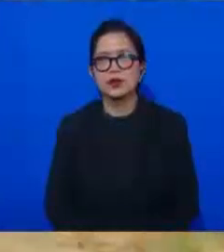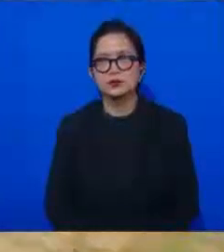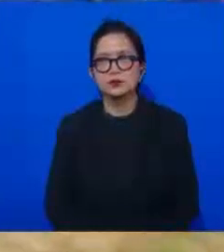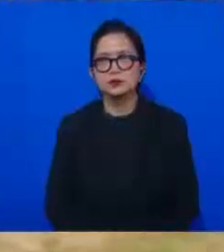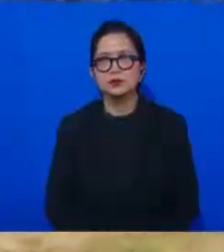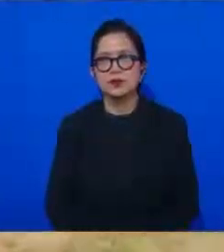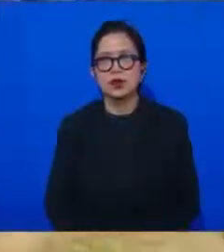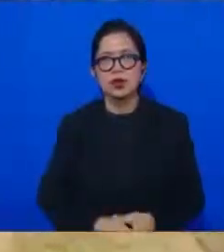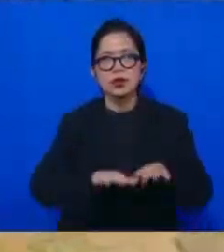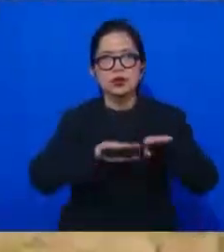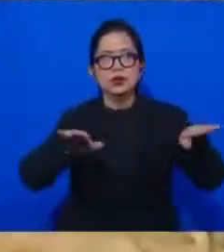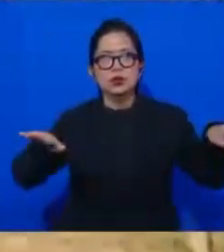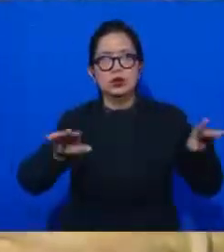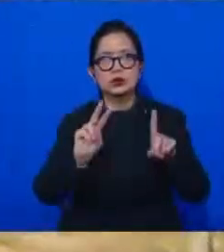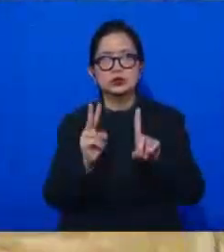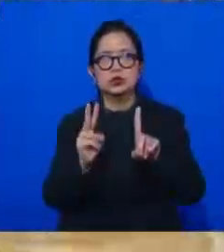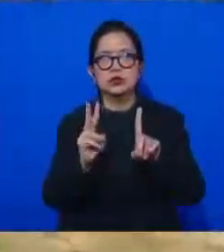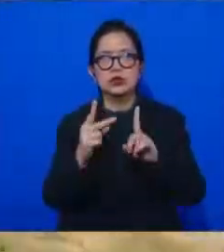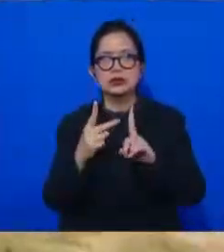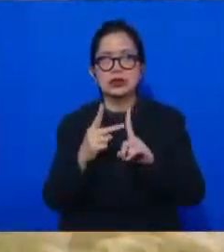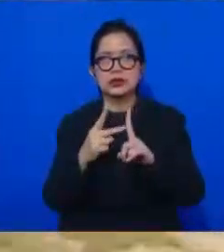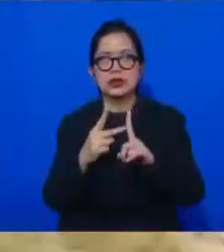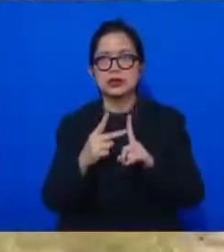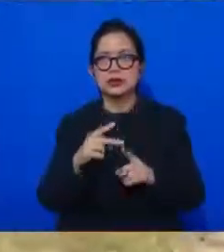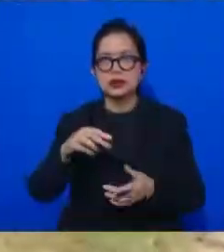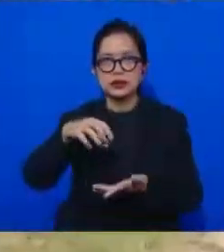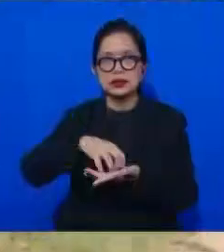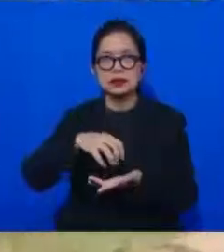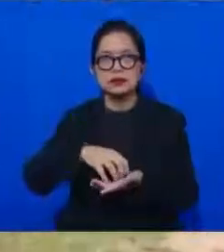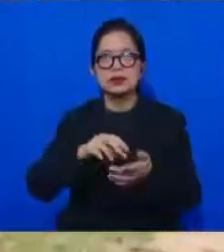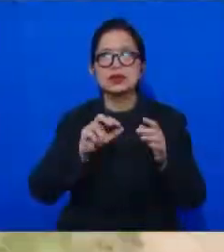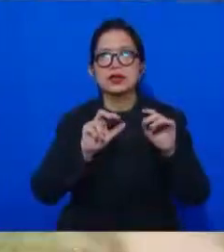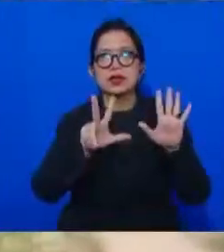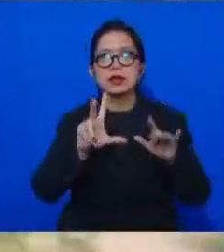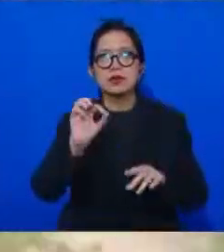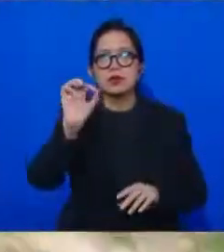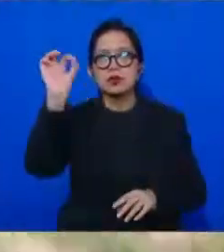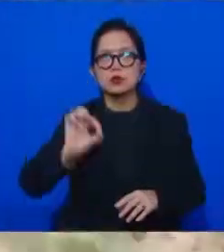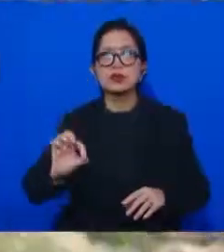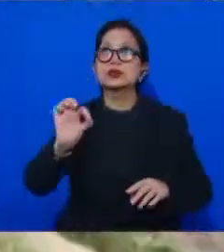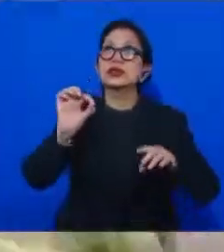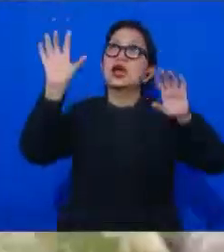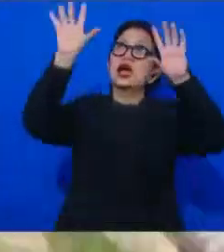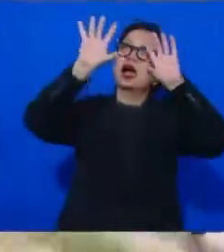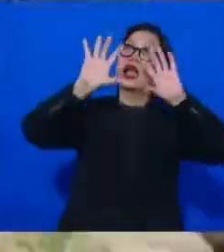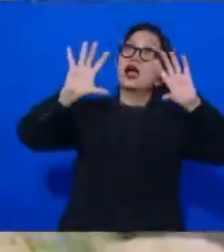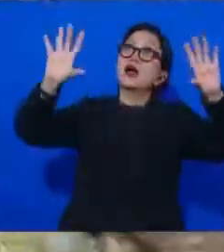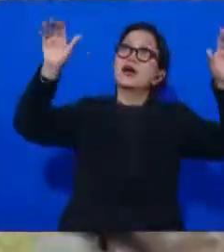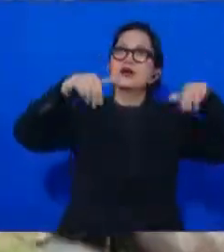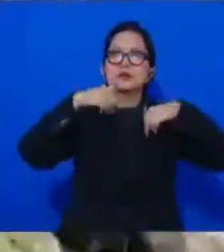Dengan luas areal mencapai 12 hektar, tempat ini memiliki 80% alam terbuka dan hanya 20%